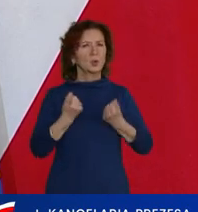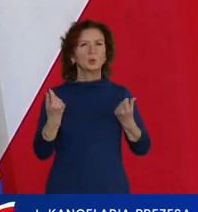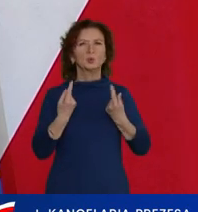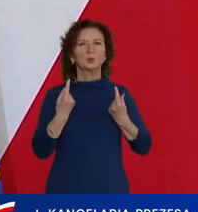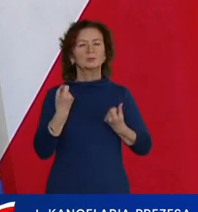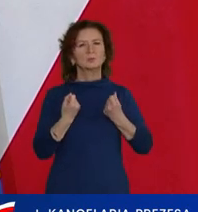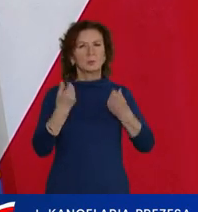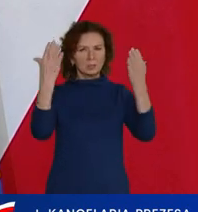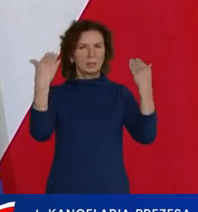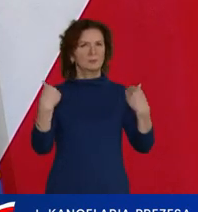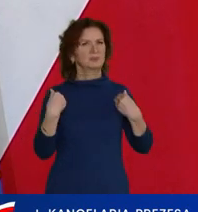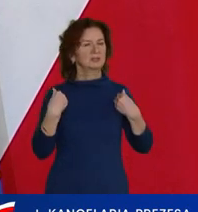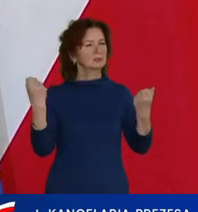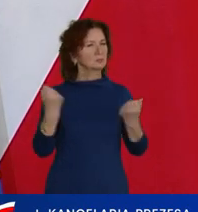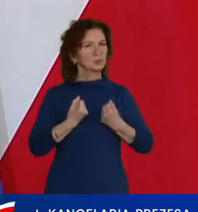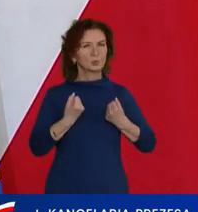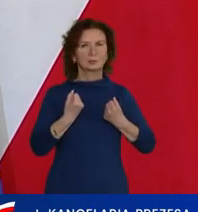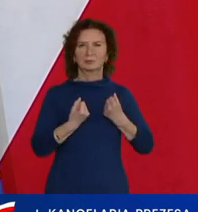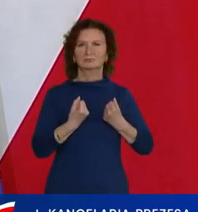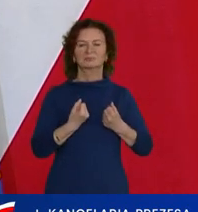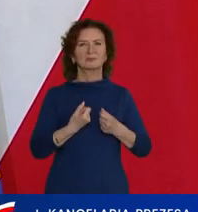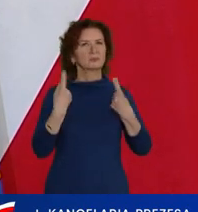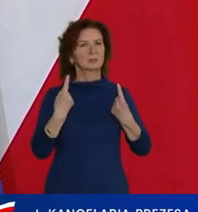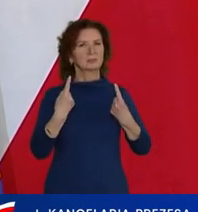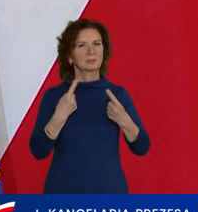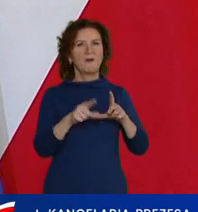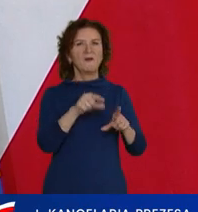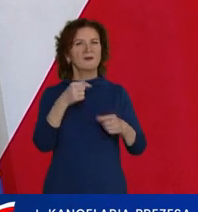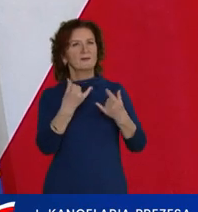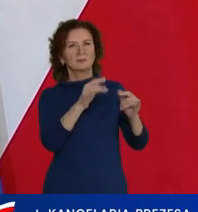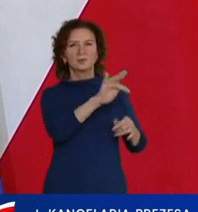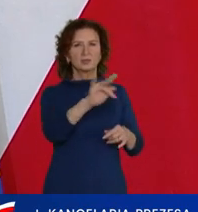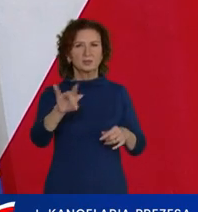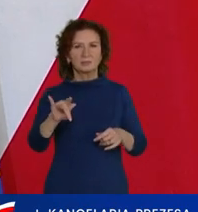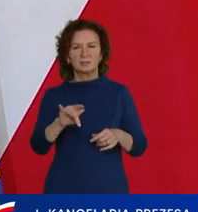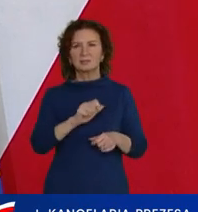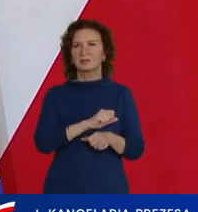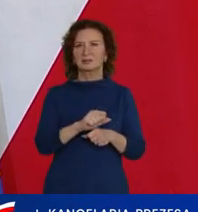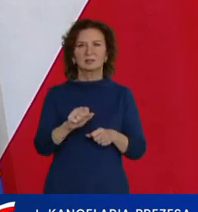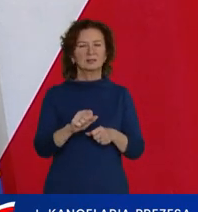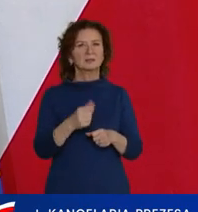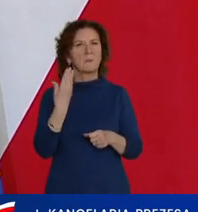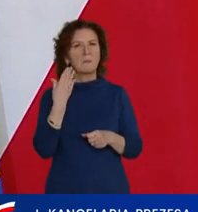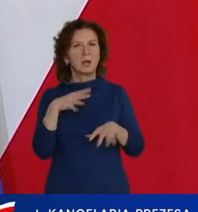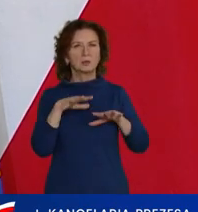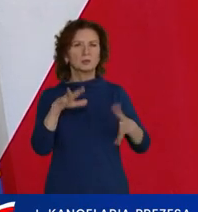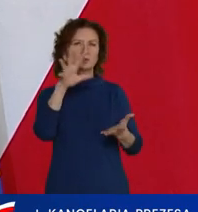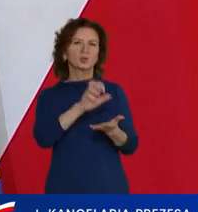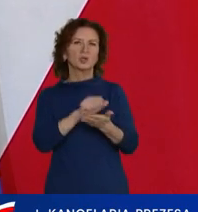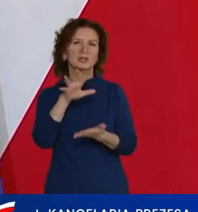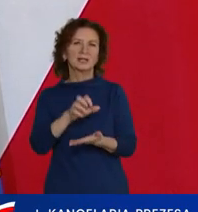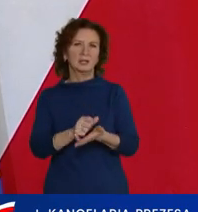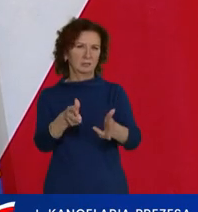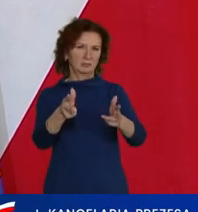bardzo trudna, szczególnie w wybranych regionach mamy bardzo duże napięcie, jeśli chodzi o obłożenie